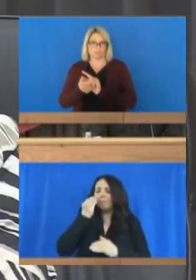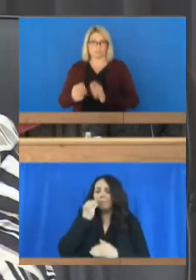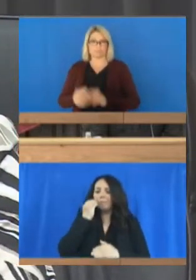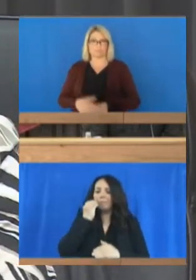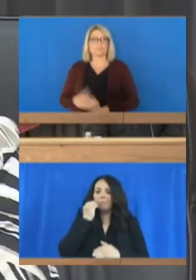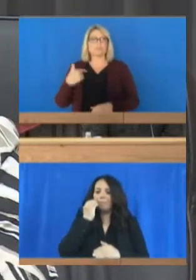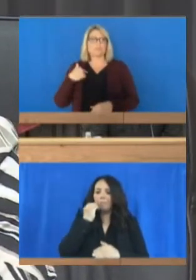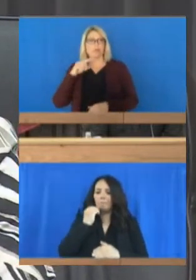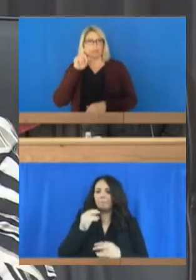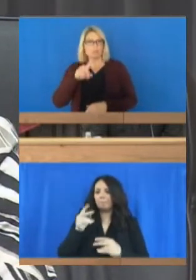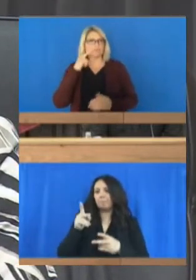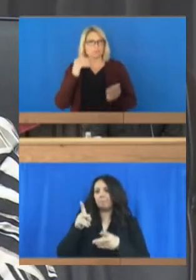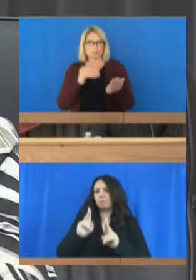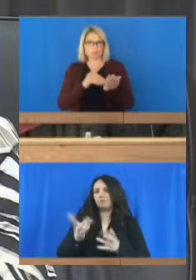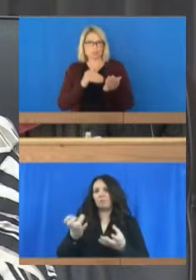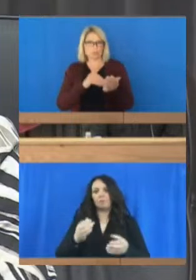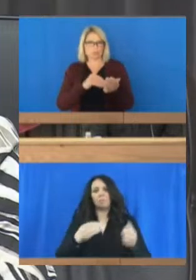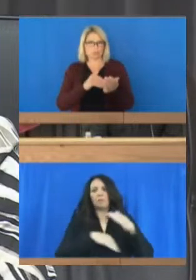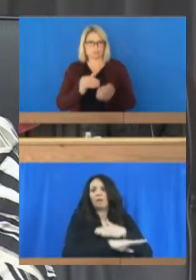doses.